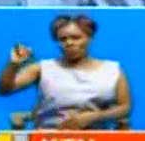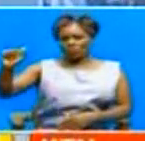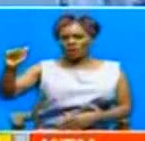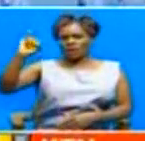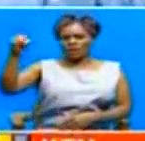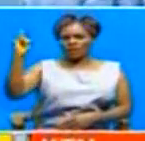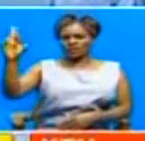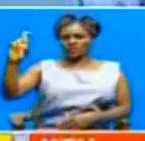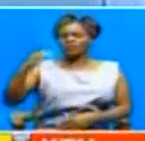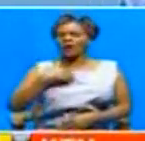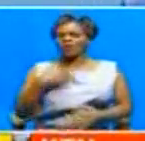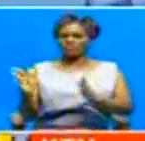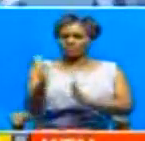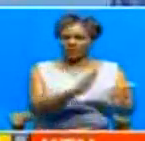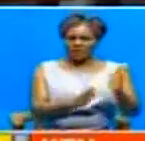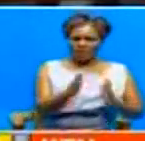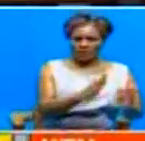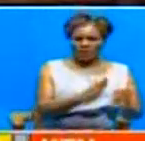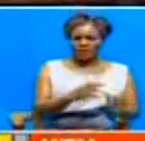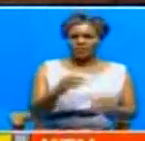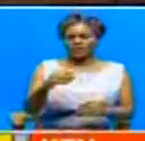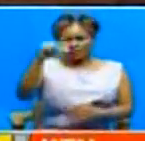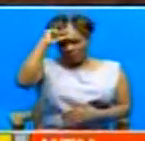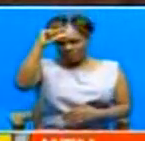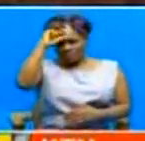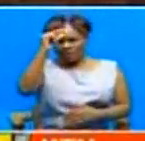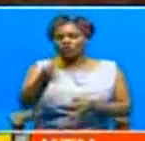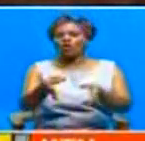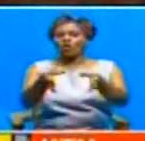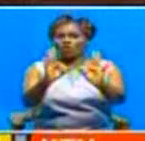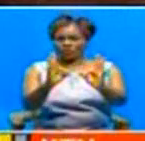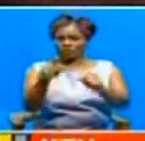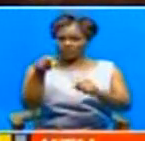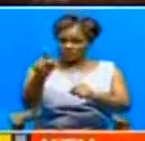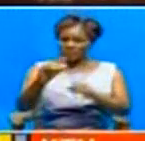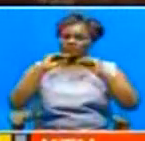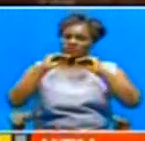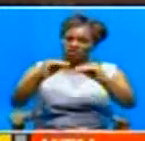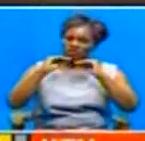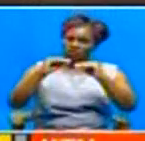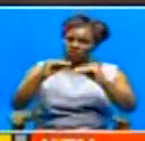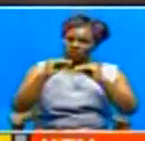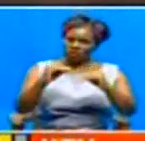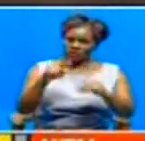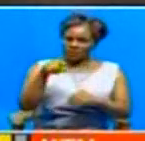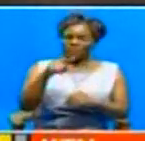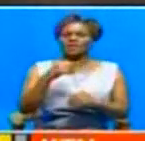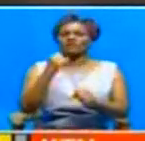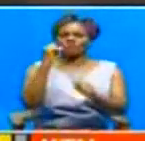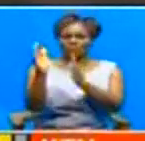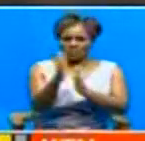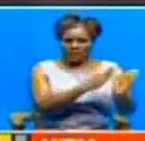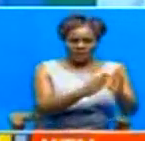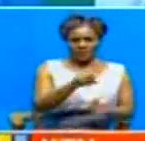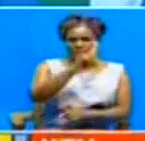sasa imeandaa mpango ambapo watumishi wa serikali watahusika katika kufunza wanafunzi wanaojiandaa kwa mtihani